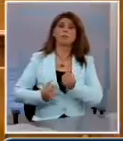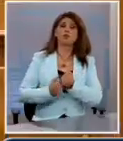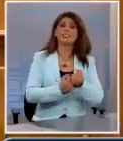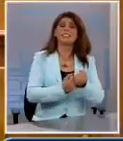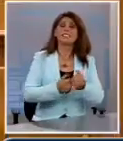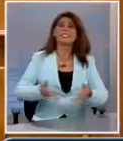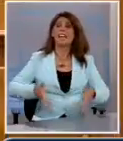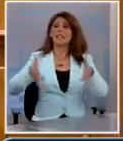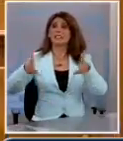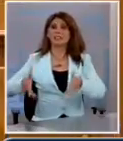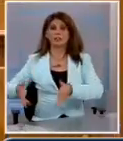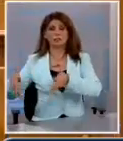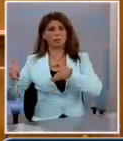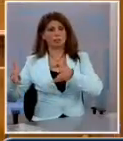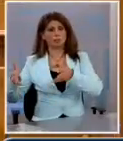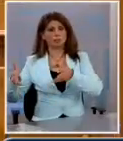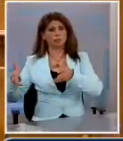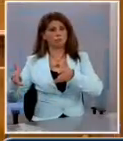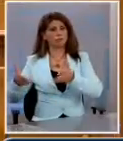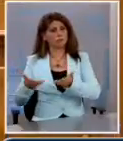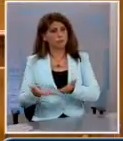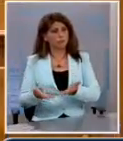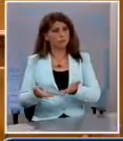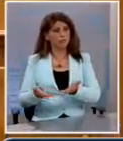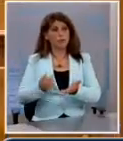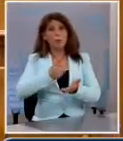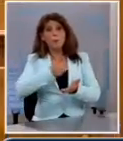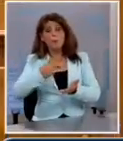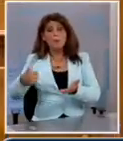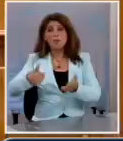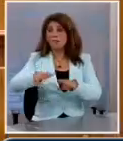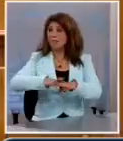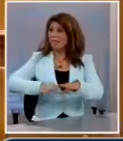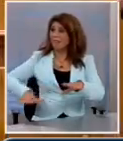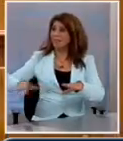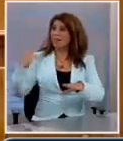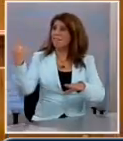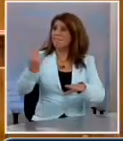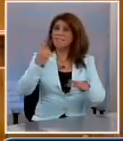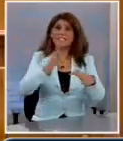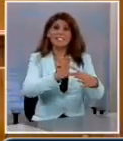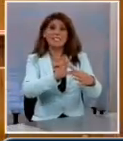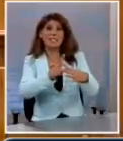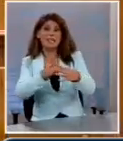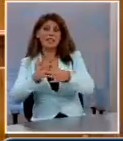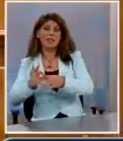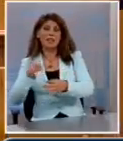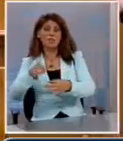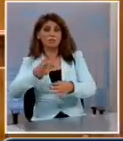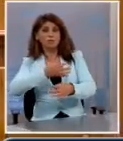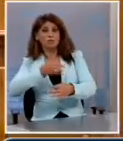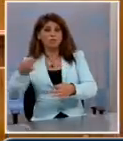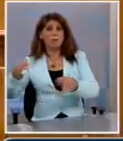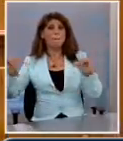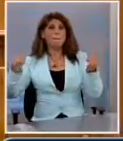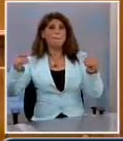κτίρια. Και αντί να αξιοποιήσετε αυτή τη μοναδική έκταση ως τη φυσική συνέχεια αυτού του καταπληκτικού